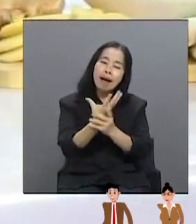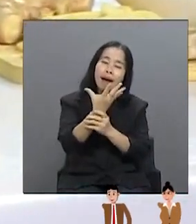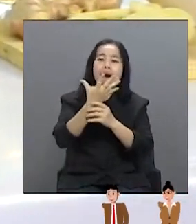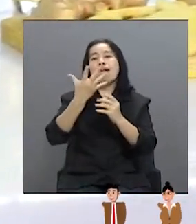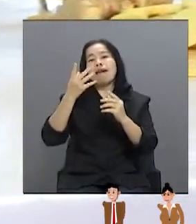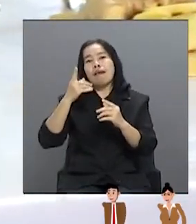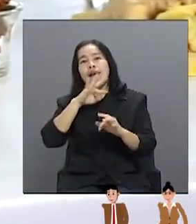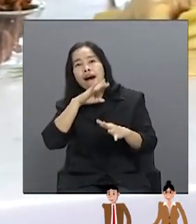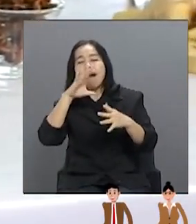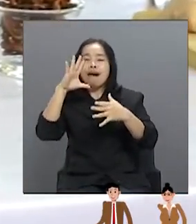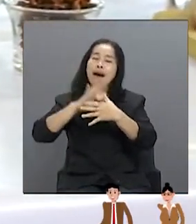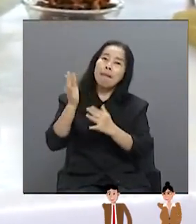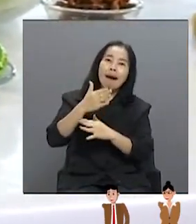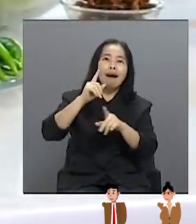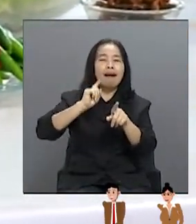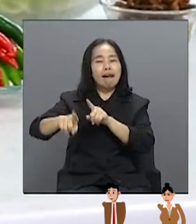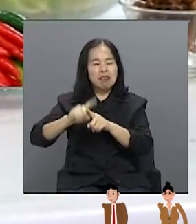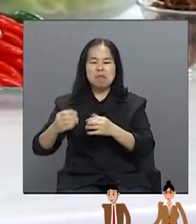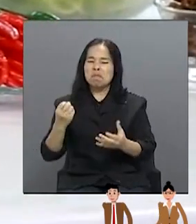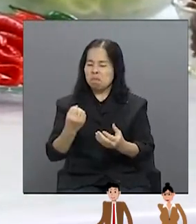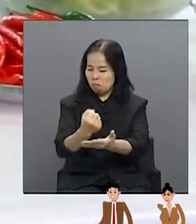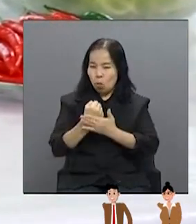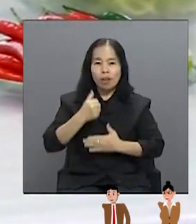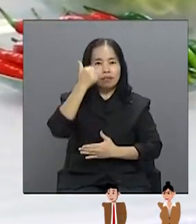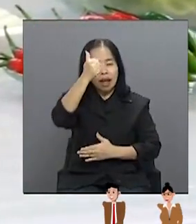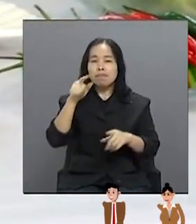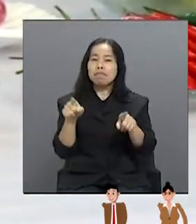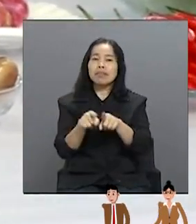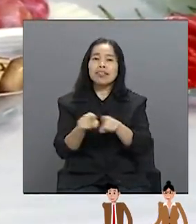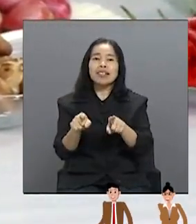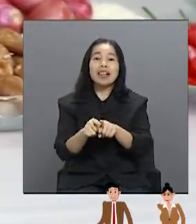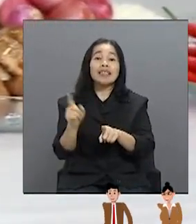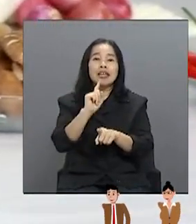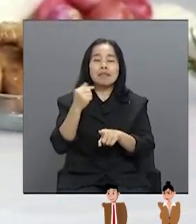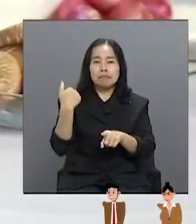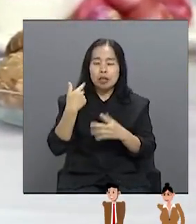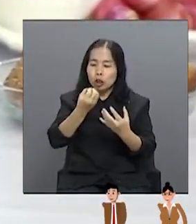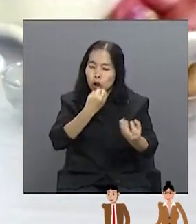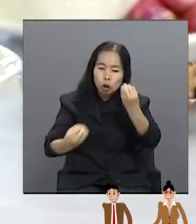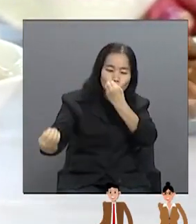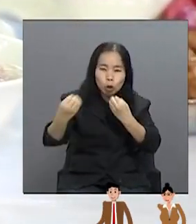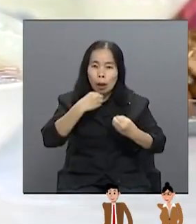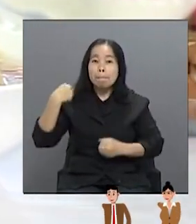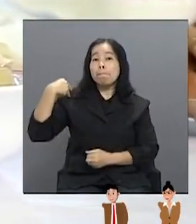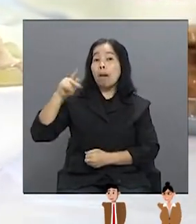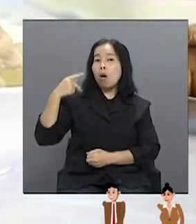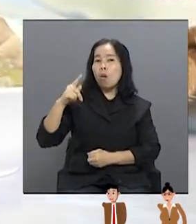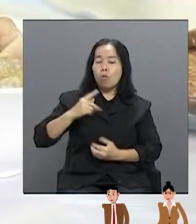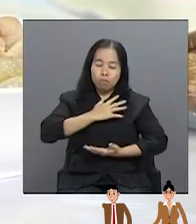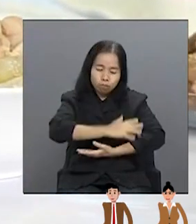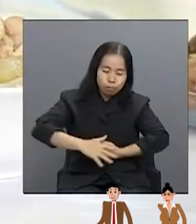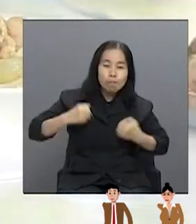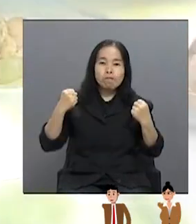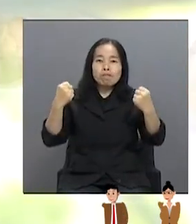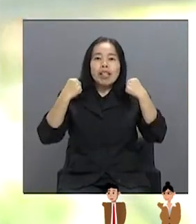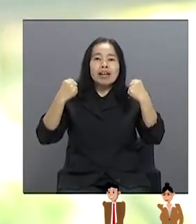ให้เราเนี่ยทำให้เราเนี่ย แข็งแรง ยิ่งขึ้นหลายทางประสานเข้าไปด้วยกัน กินอาหารที่มีประโยชน์นะคะและอาหารที่มีประโยชน์